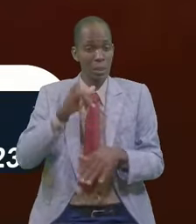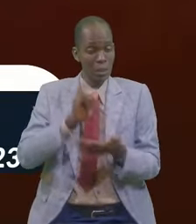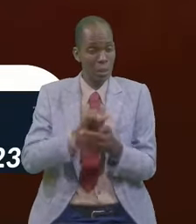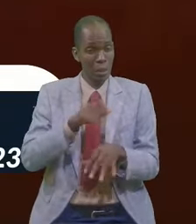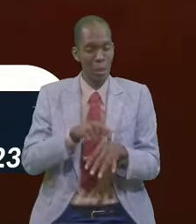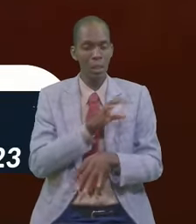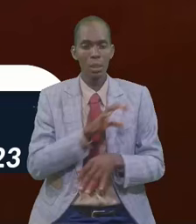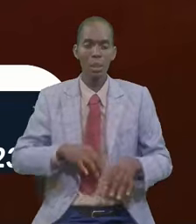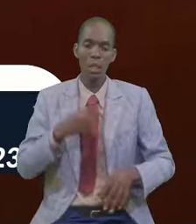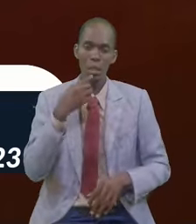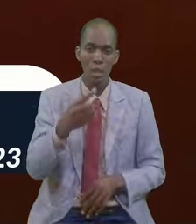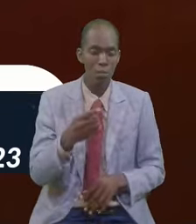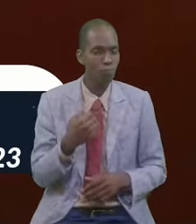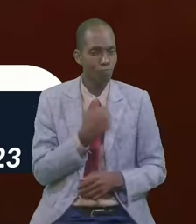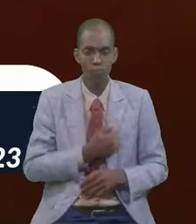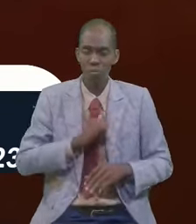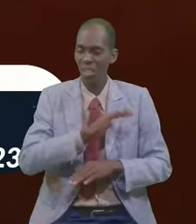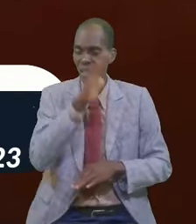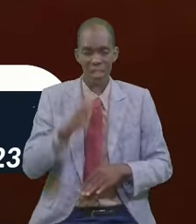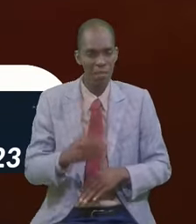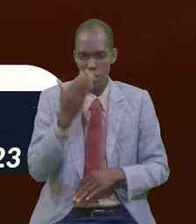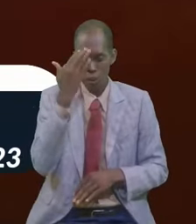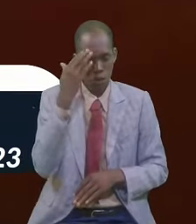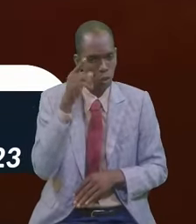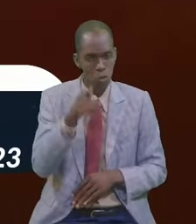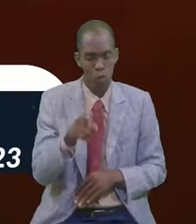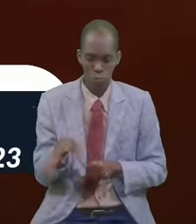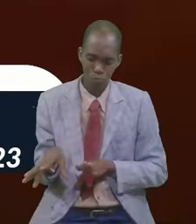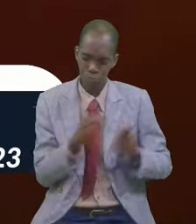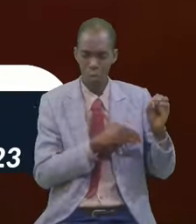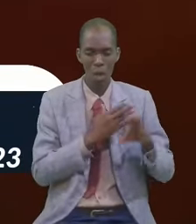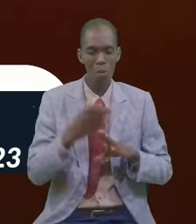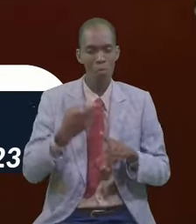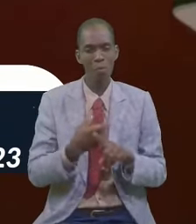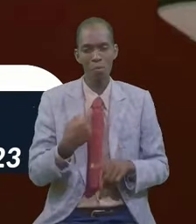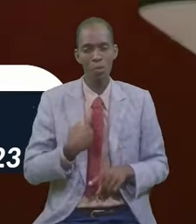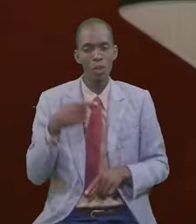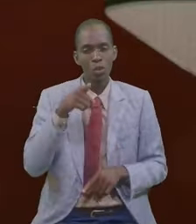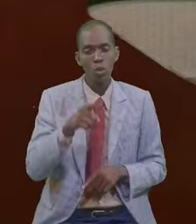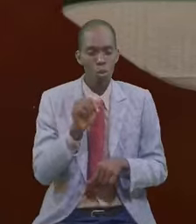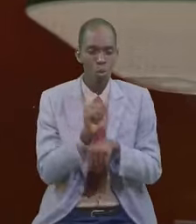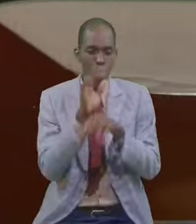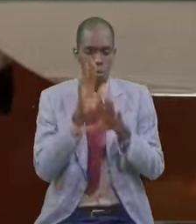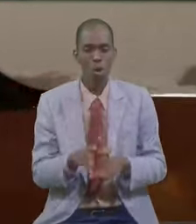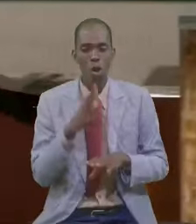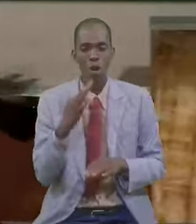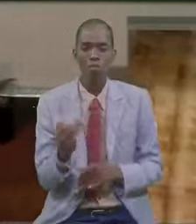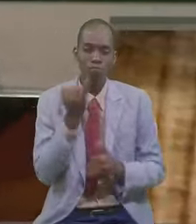dirai ouvertement, je ne vous ai jamais connu. Retirez-vous de moi, vous qui commettez